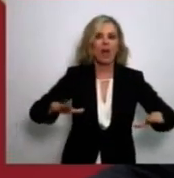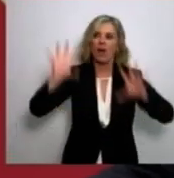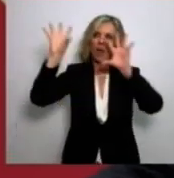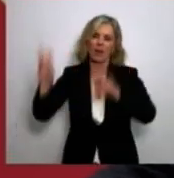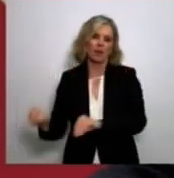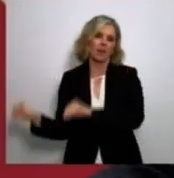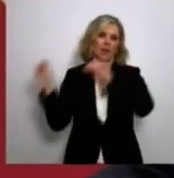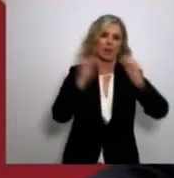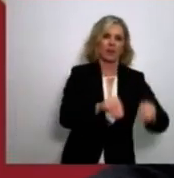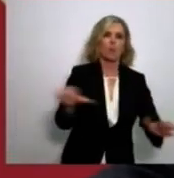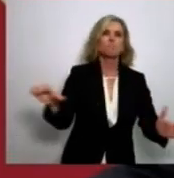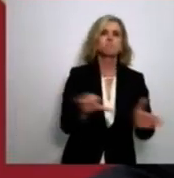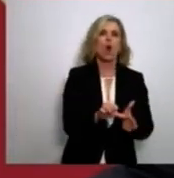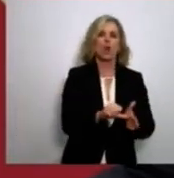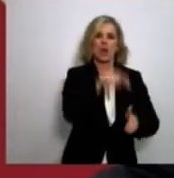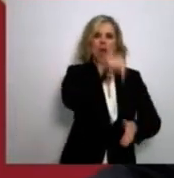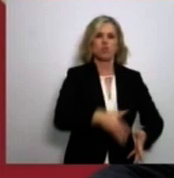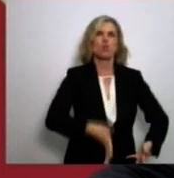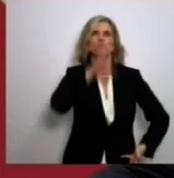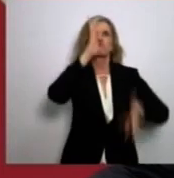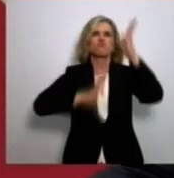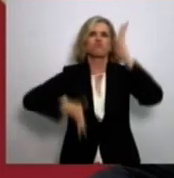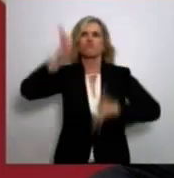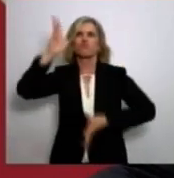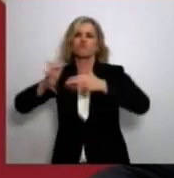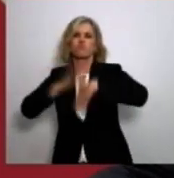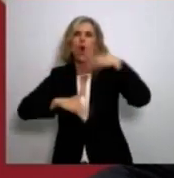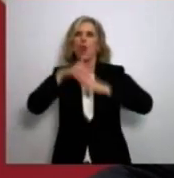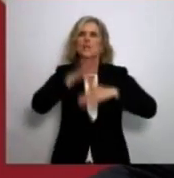κουτιά στις πόλεις για να χτιστεί η Αθήνα του κυρίου Καραμανλή.